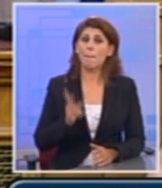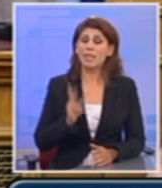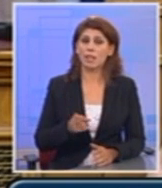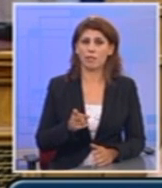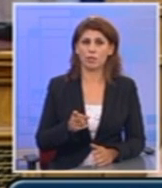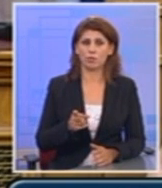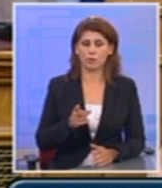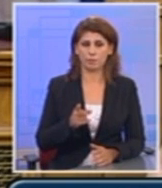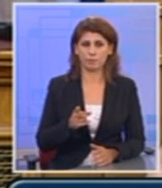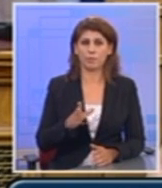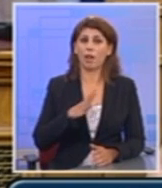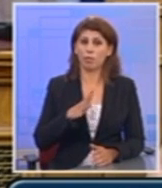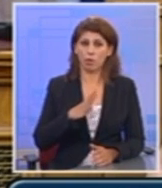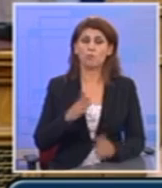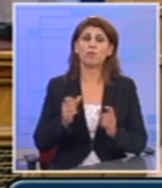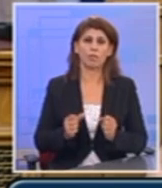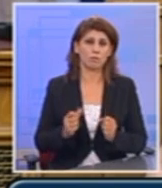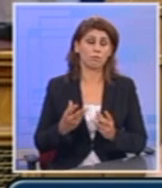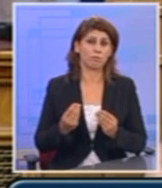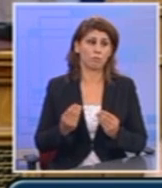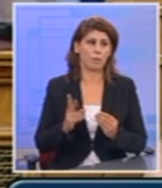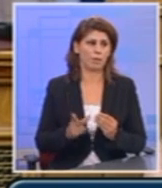επικίνδυνους ανθρώπους και